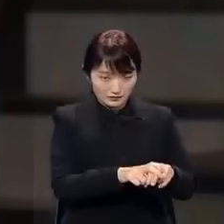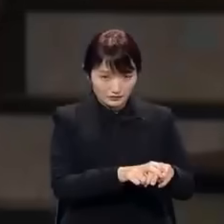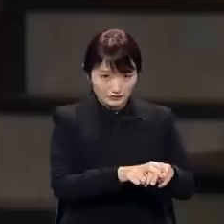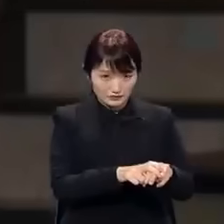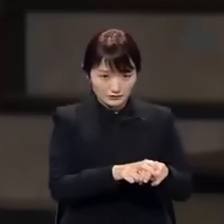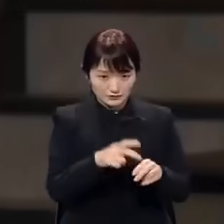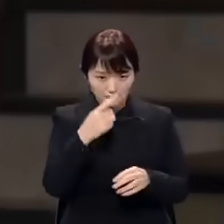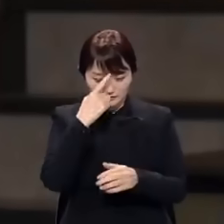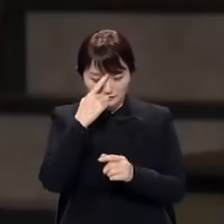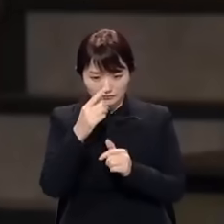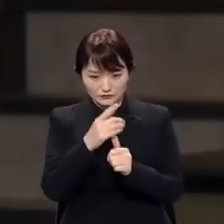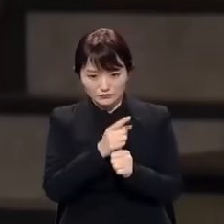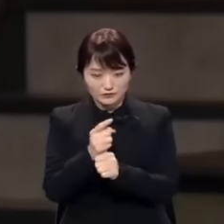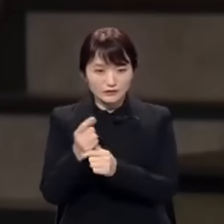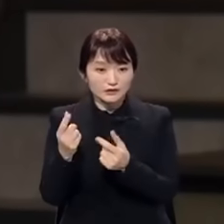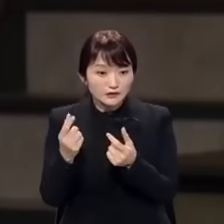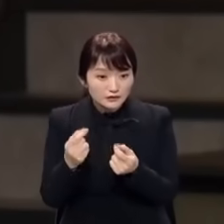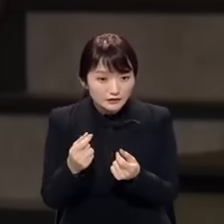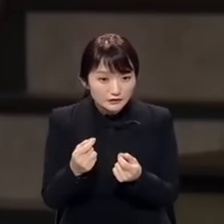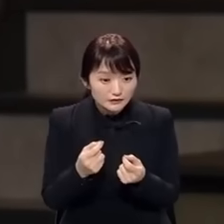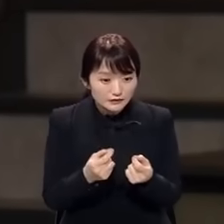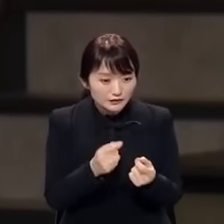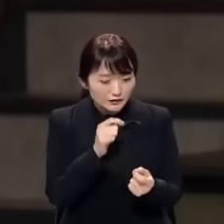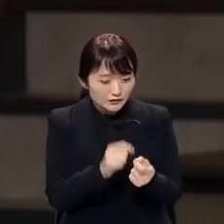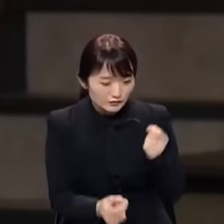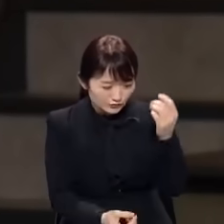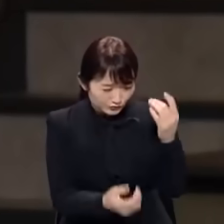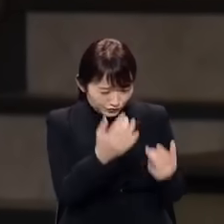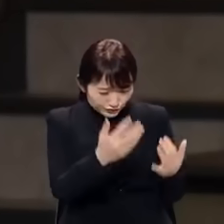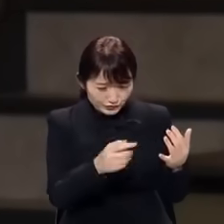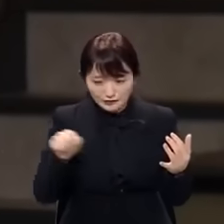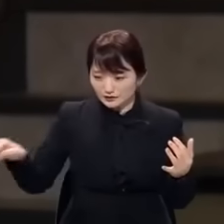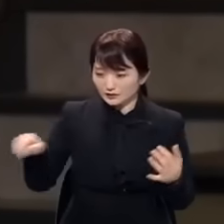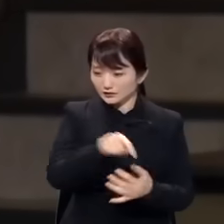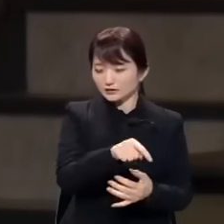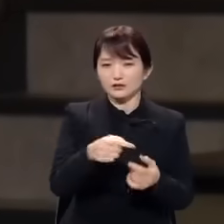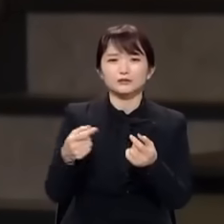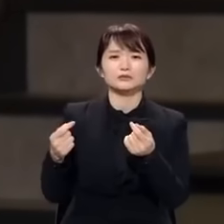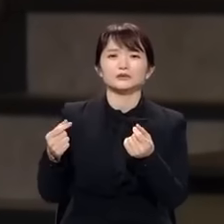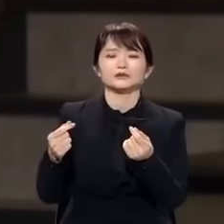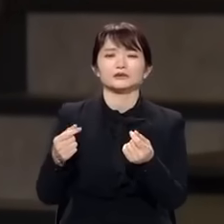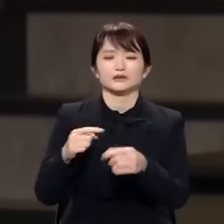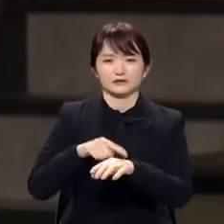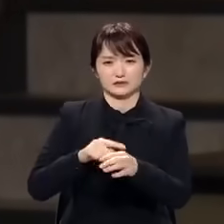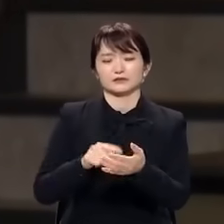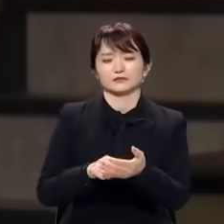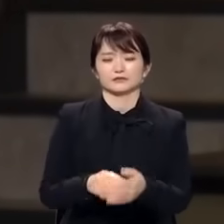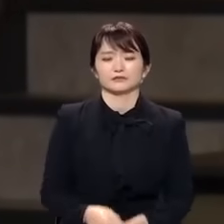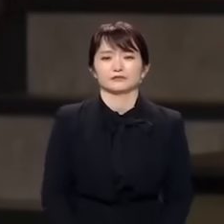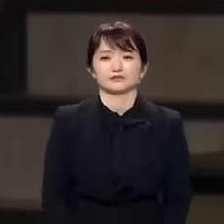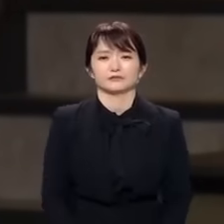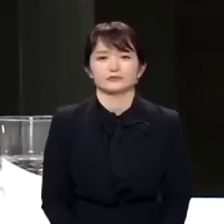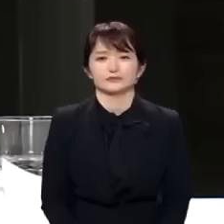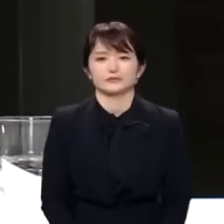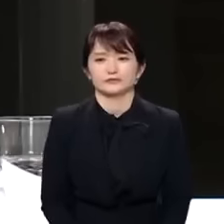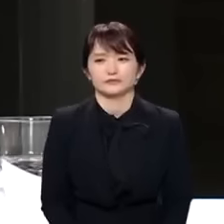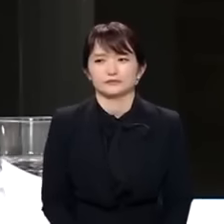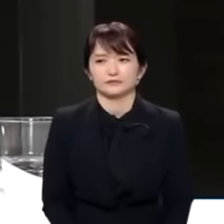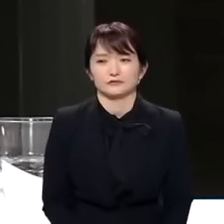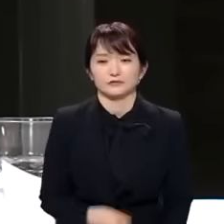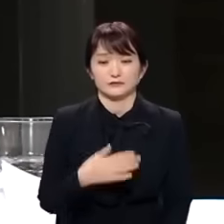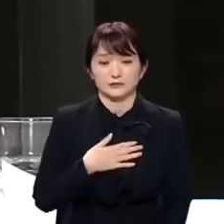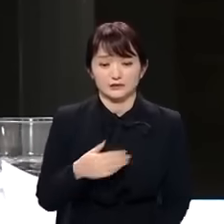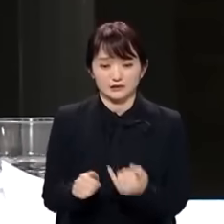놓고 자기가 거기다가 뭐 불을 갖다 질렀다 하는 이거하고 굉장히 유사한 그런 심리로 보입니다 제 아내가